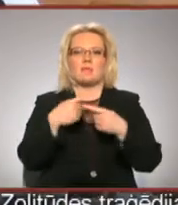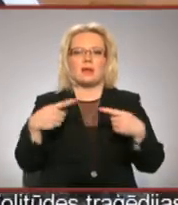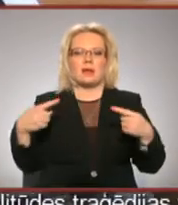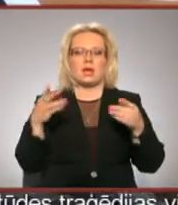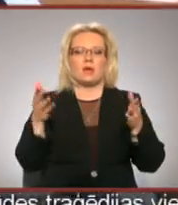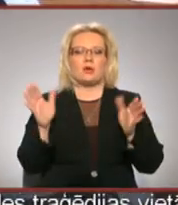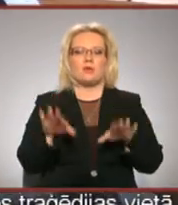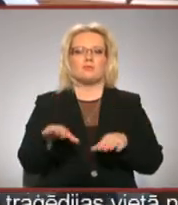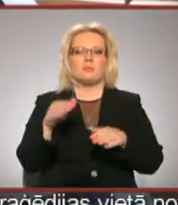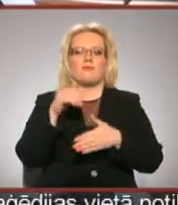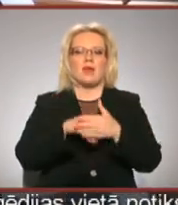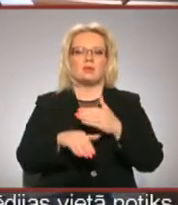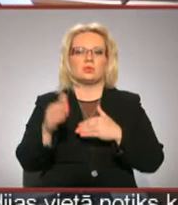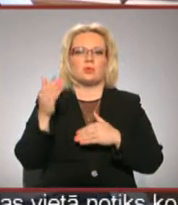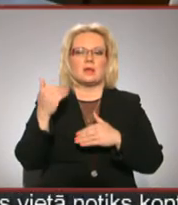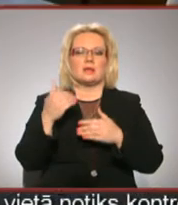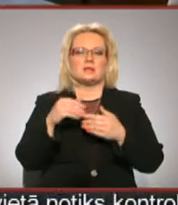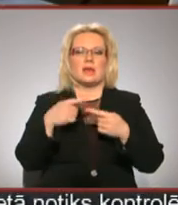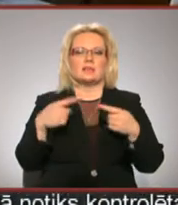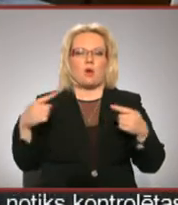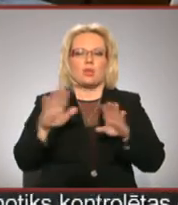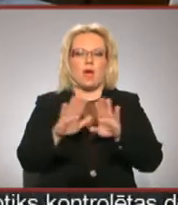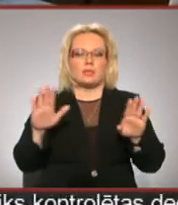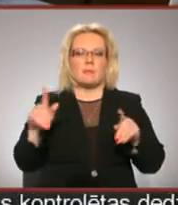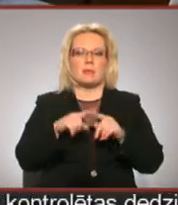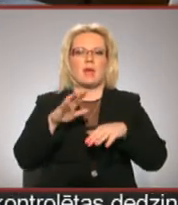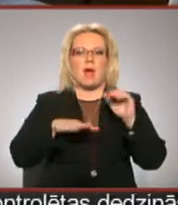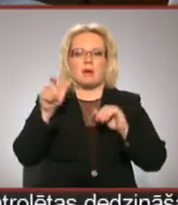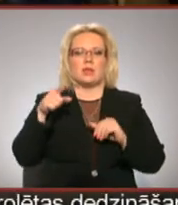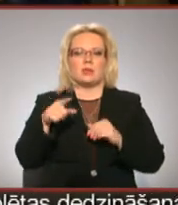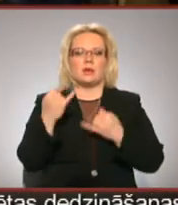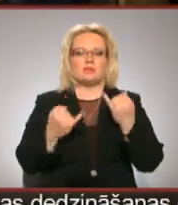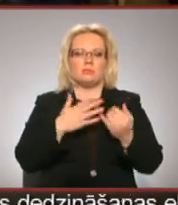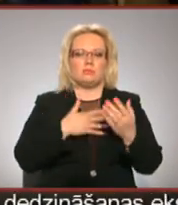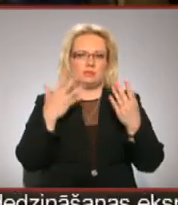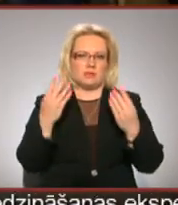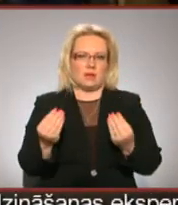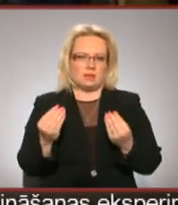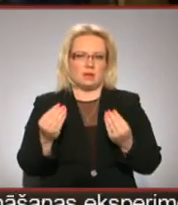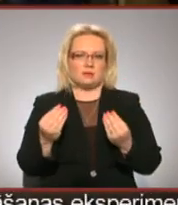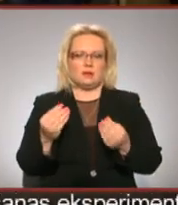kļuvuši par vēstures eksponātiem, amatnieki tos iecienījuši arī mūsdienās. Mūsdienu hobi amatnieki